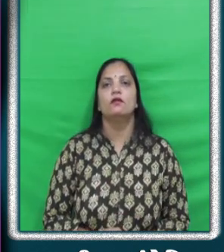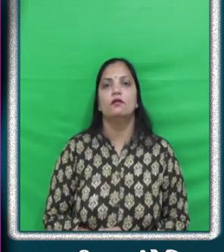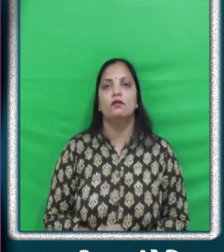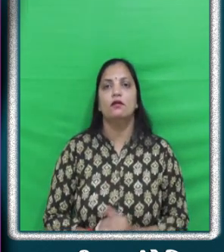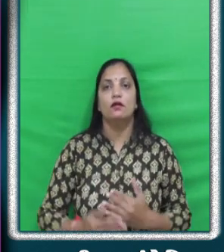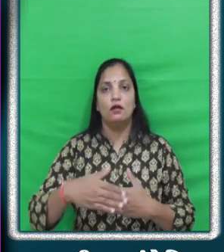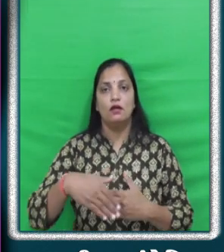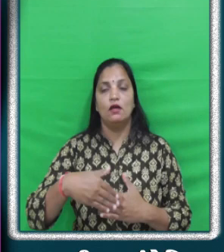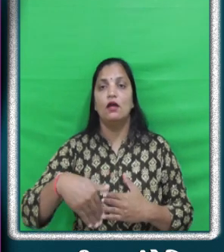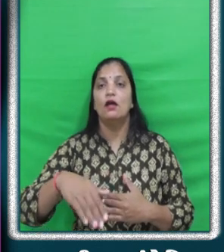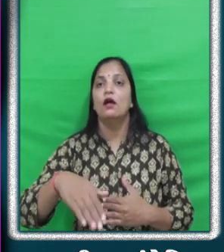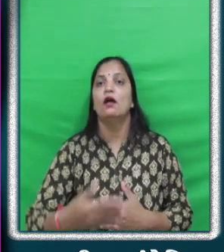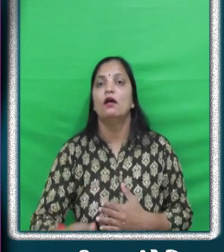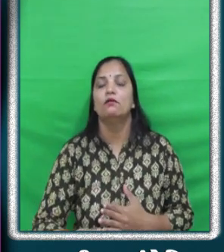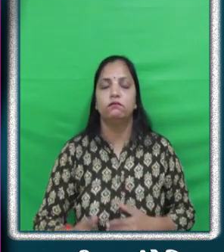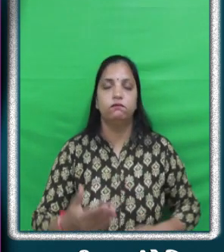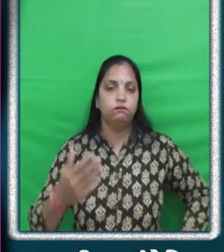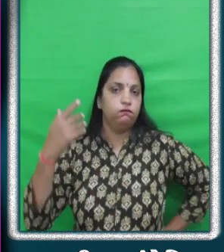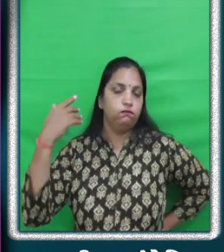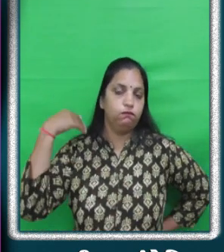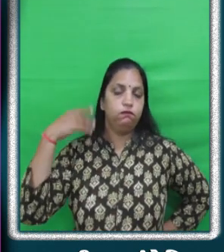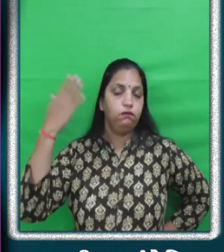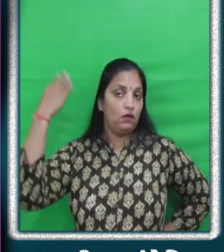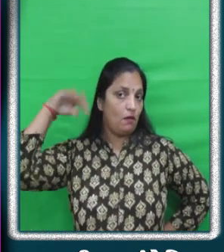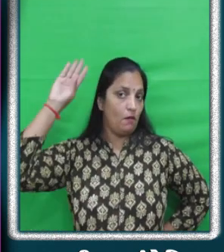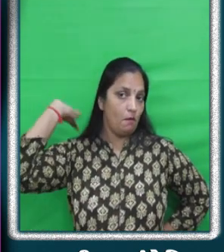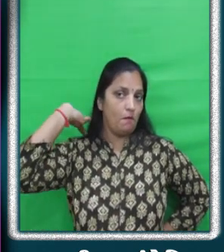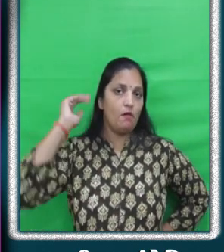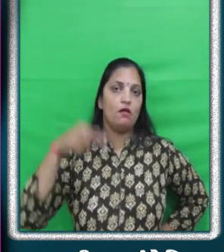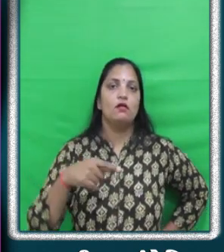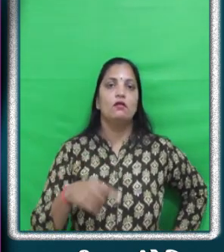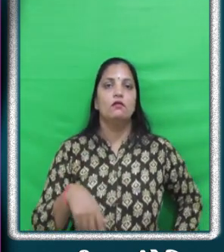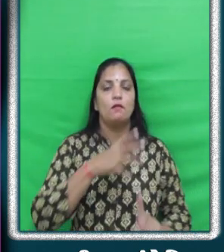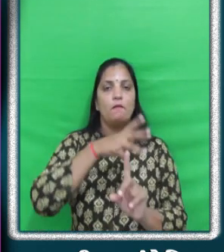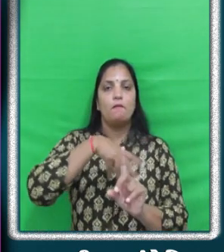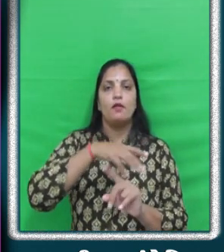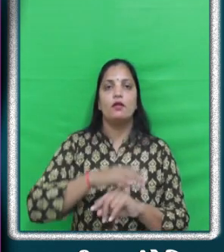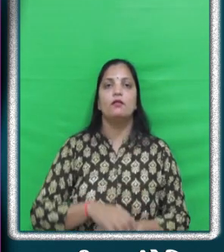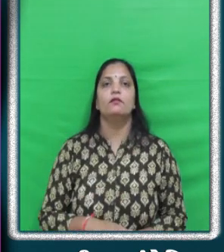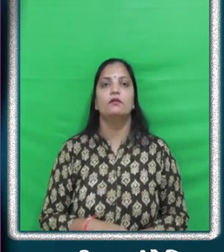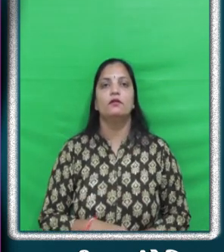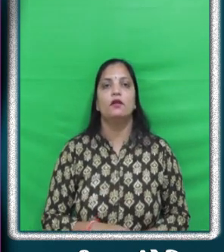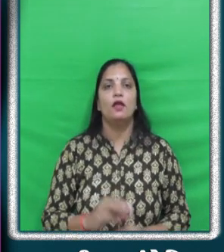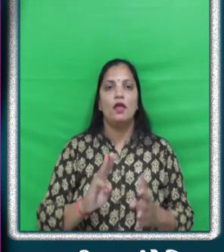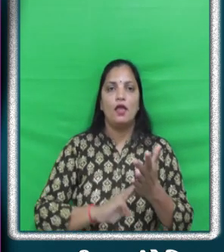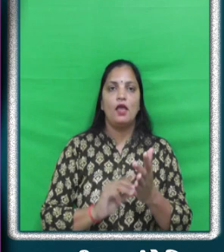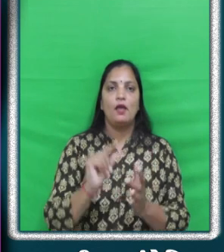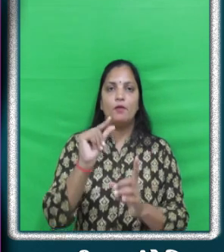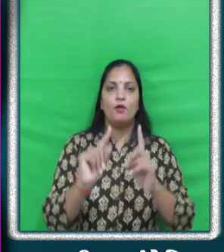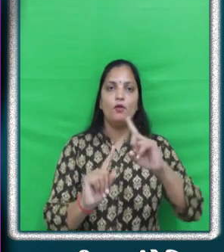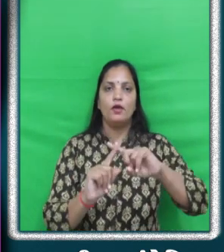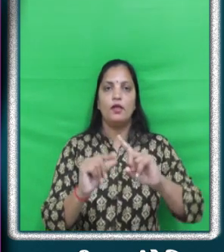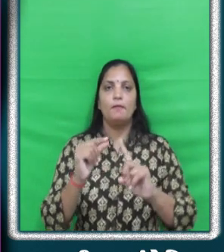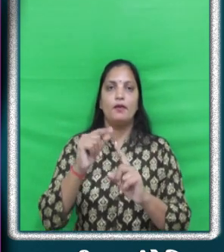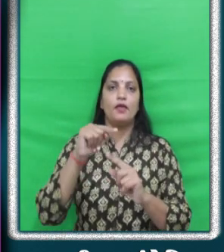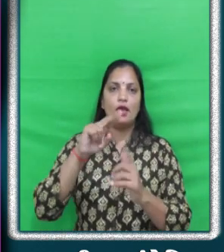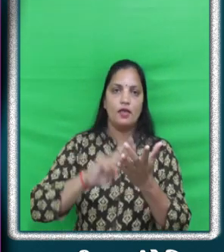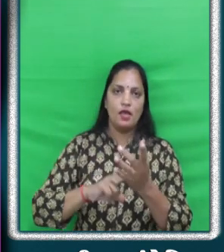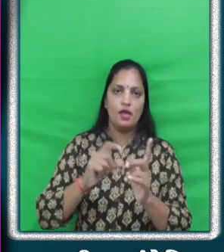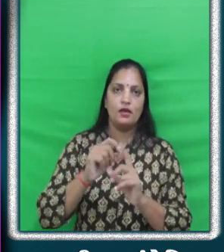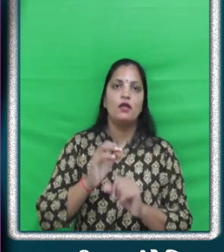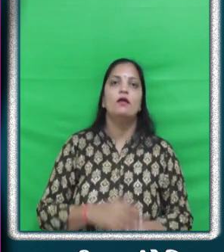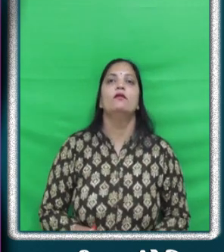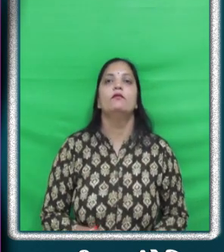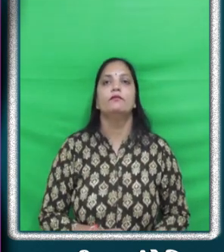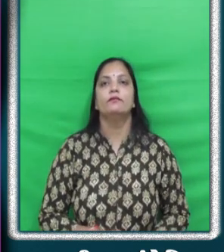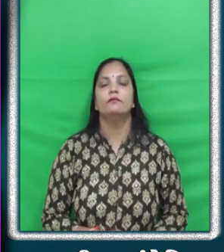બાજુએ, આગળ નથી. ક્યાં છે, કરોડરજ્જુ પાછળ છે, પાર્શ્વ બાજુએ. તો તેનું સ્થાન છે કે મૂત્રપિંડ જે છે ઉદર ગુહામાં